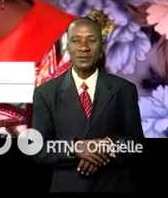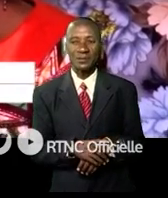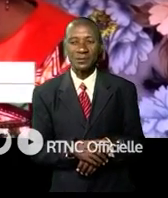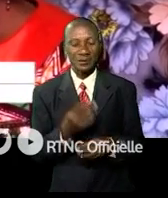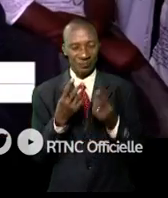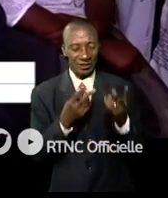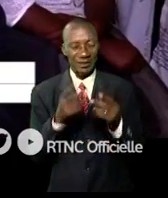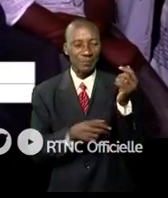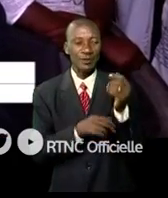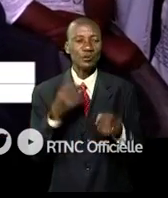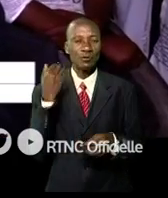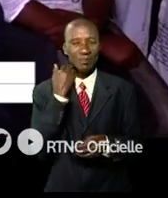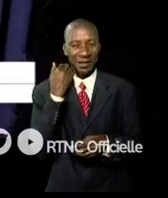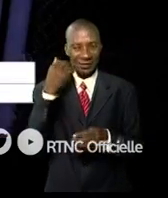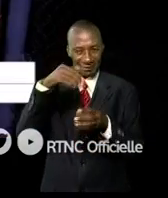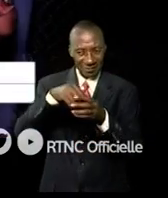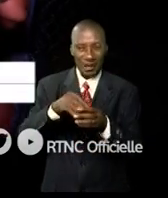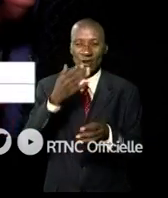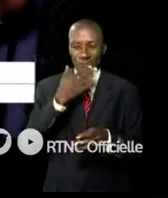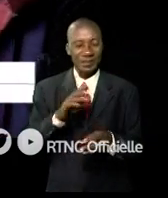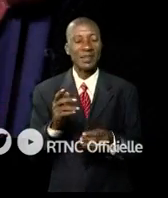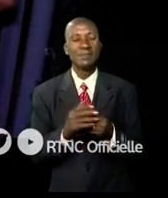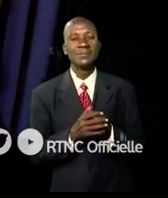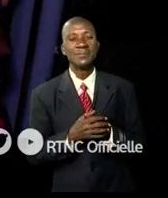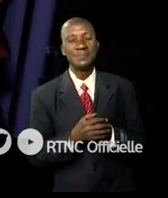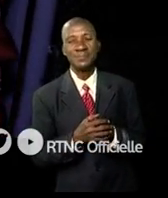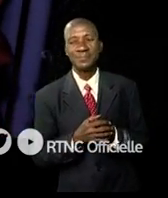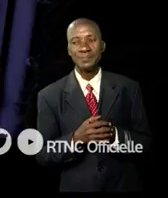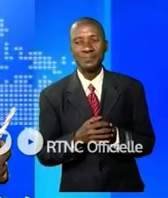des malades venus de Goma pour des soins appropriés.